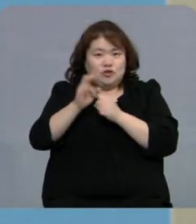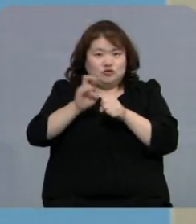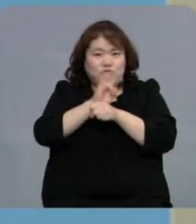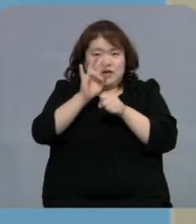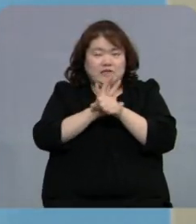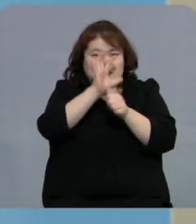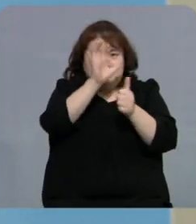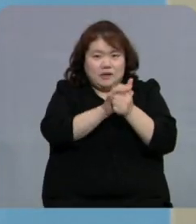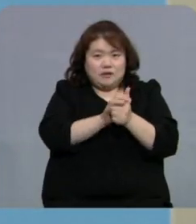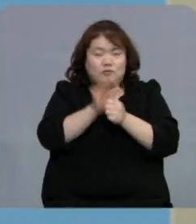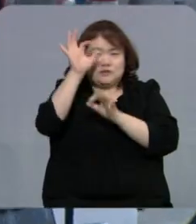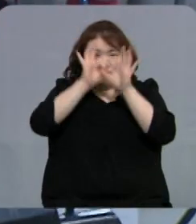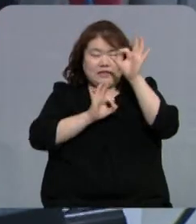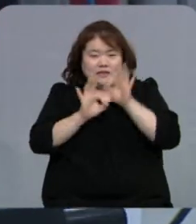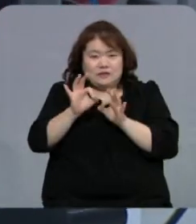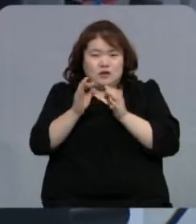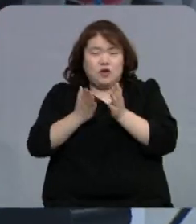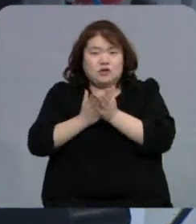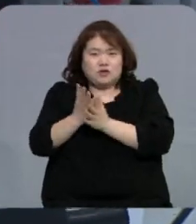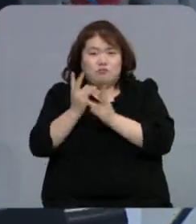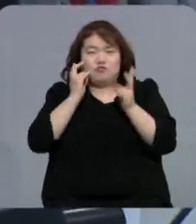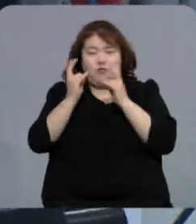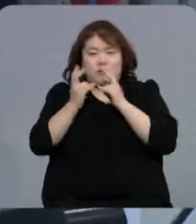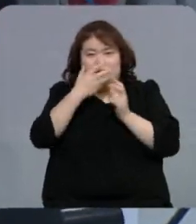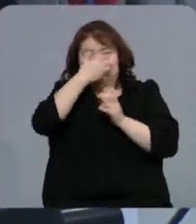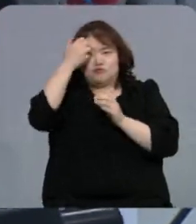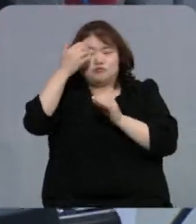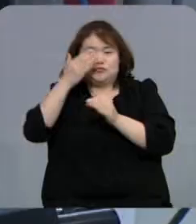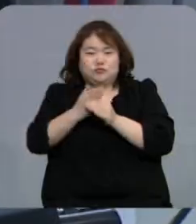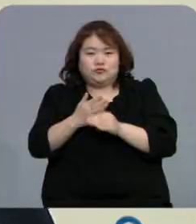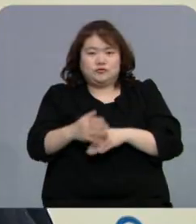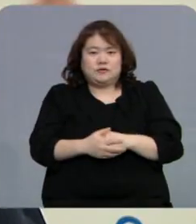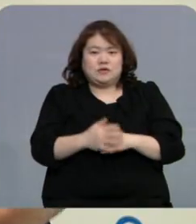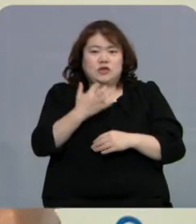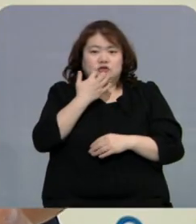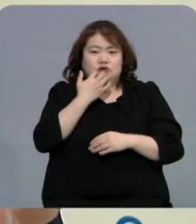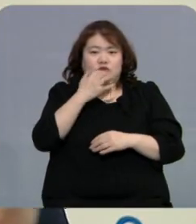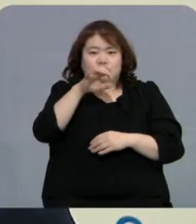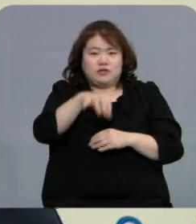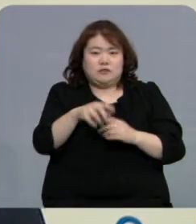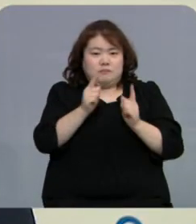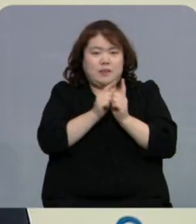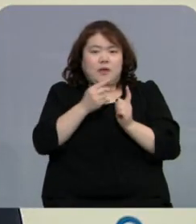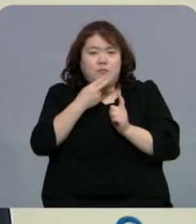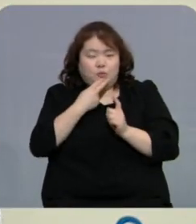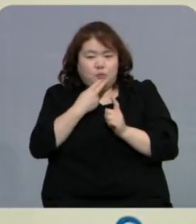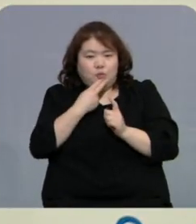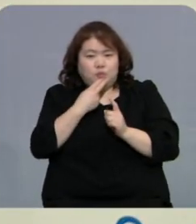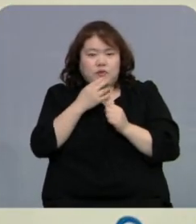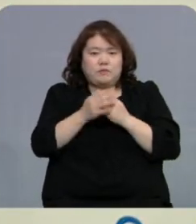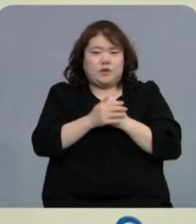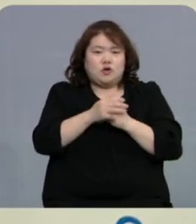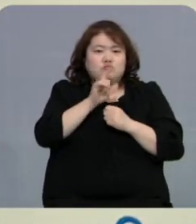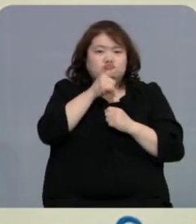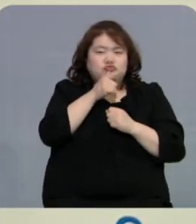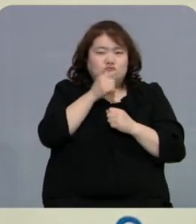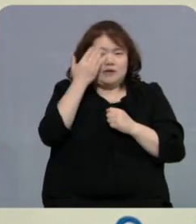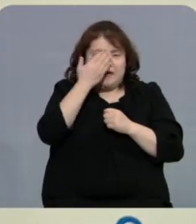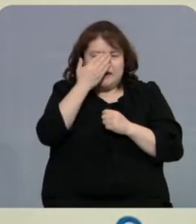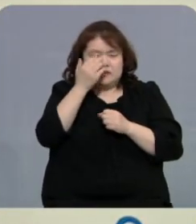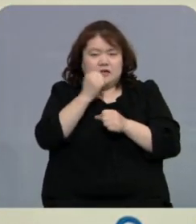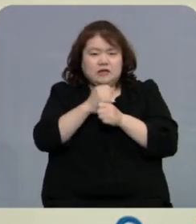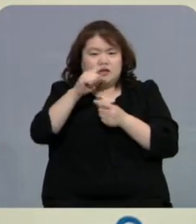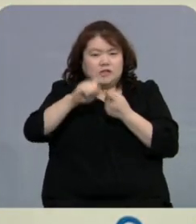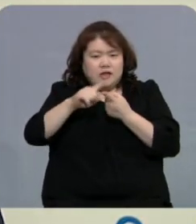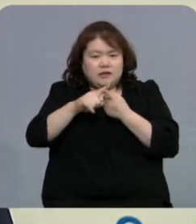개발해 세탁 관련 전문 회사를 꿈꾸고 있습니다. 서울에서는 비대면과 또 드라이 클리닝에 대한 워터 클리닝에 대한 그